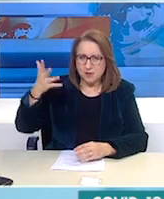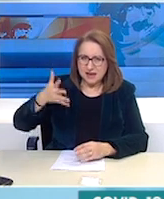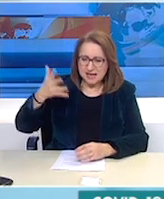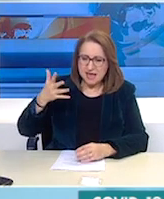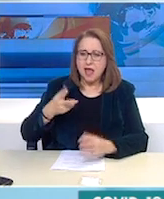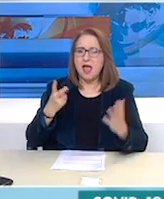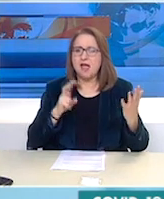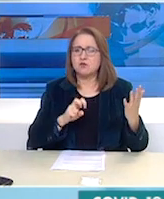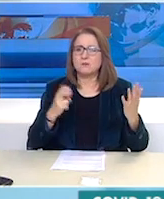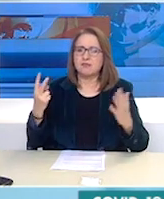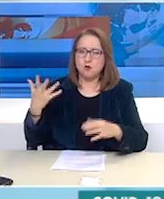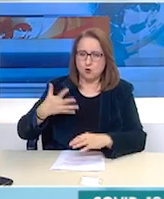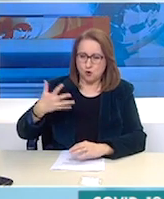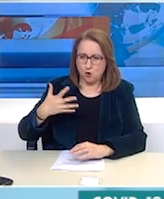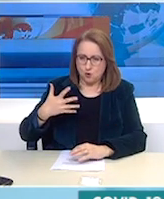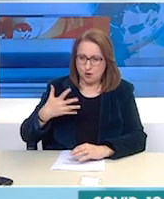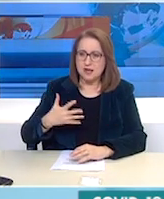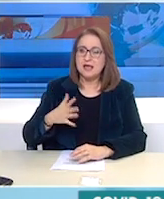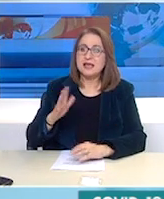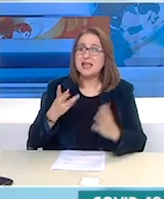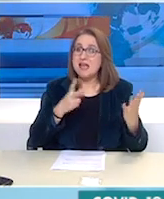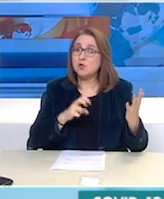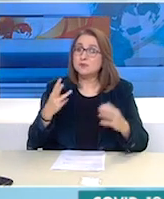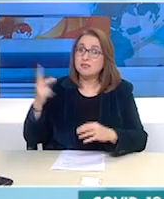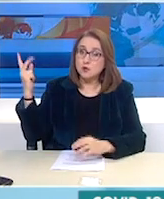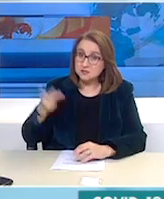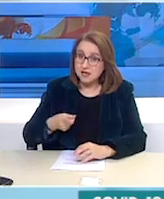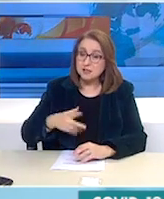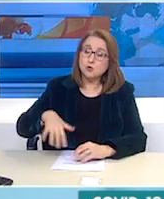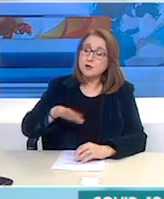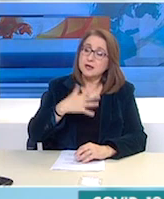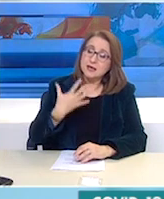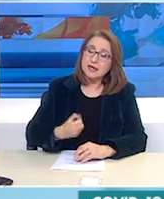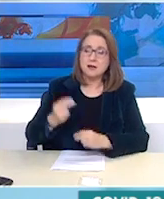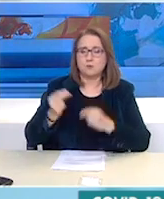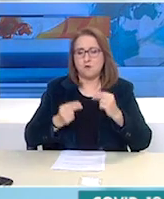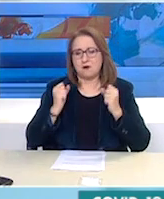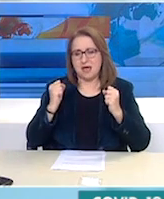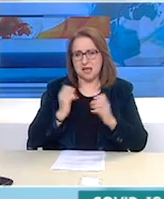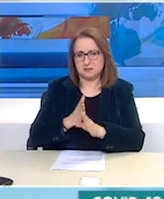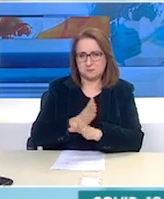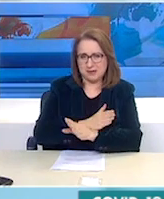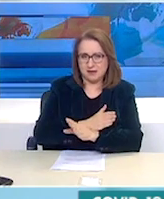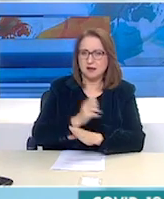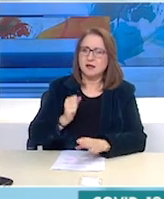το 89% είχε υποκείμενο νόσημα ή και ηλικία 70 ετών και άνω. Έχουν συνολικά ελεγχθεί